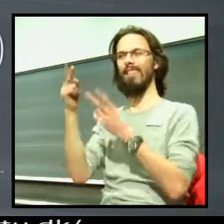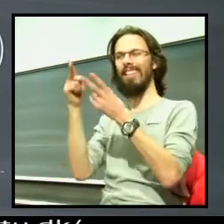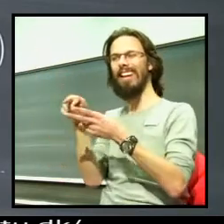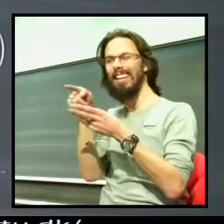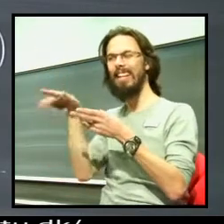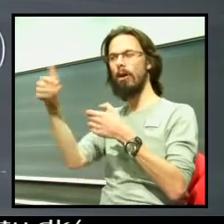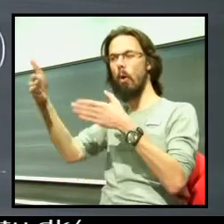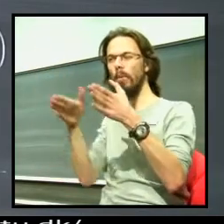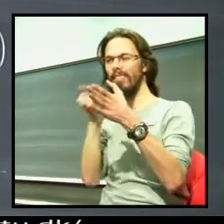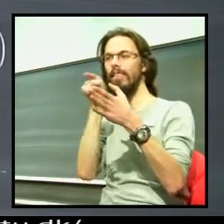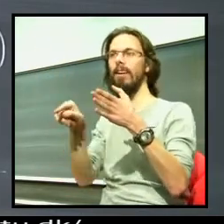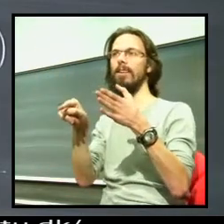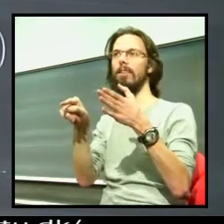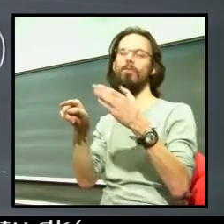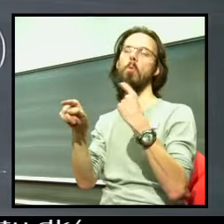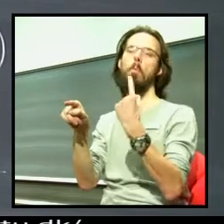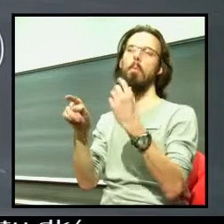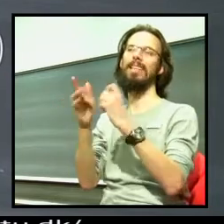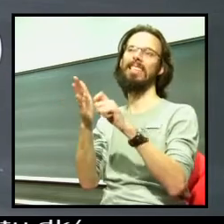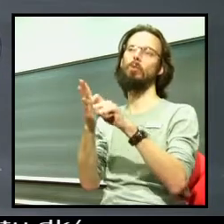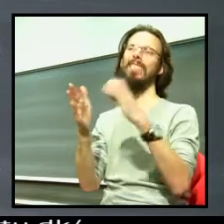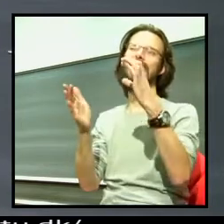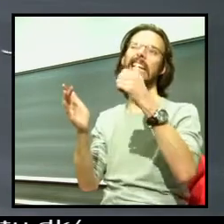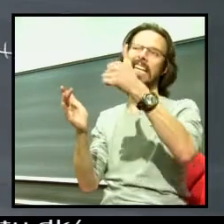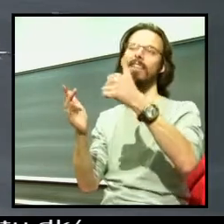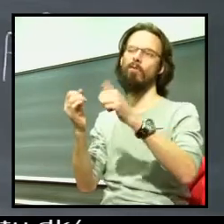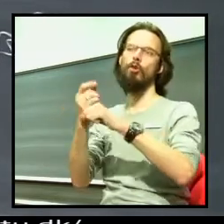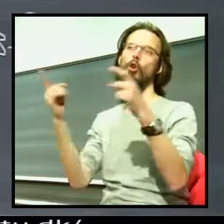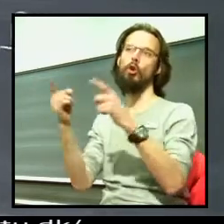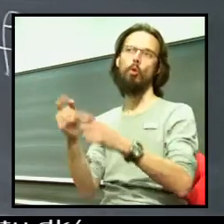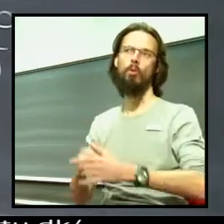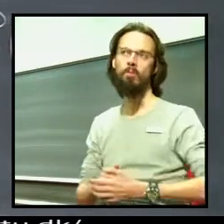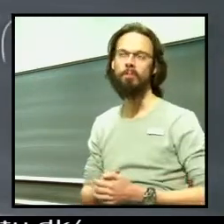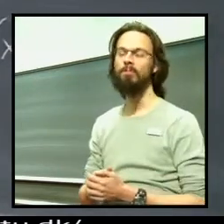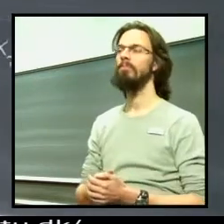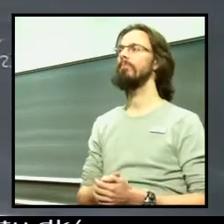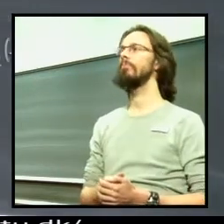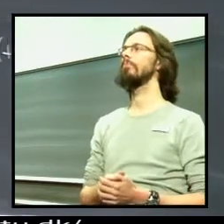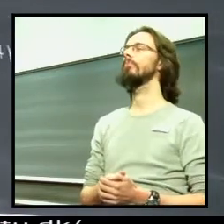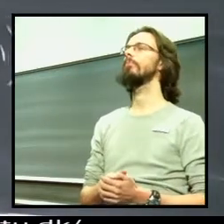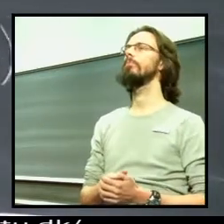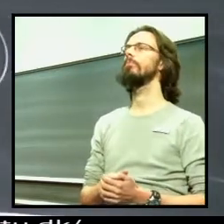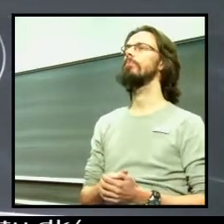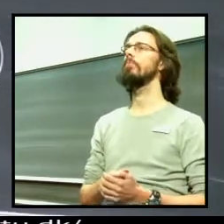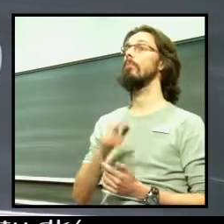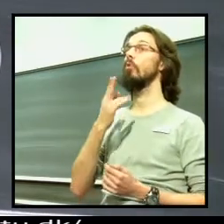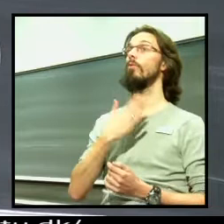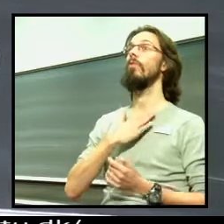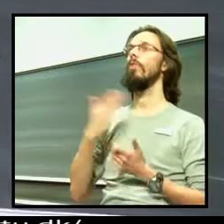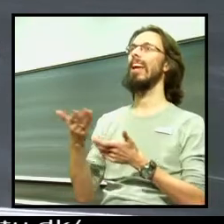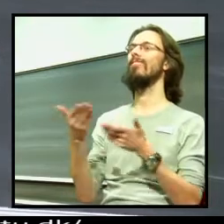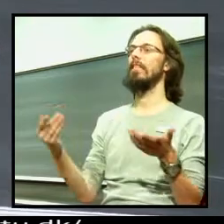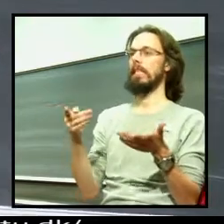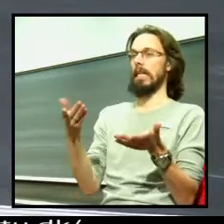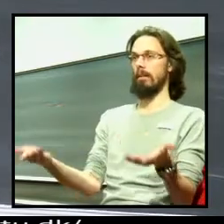der. Og nu vil jeg bare skrive C1 for at gøre det kort, ikke? Så nu vil jeg gerne vise det der. Så lad os